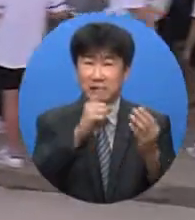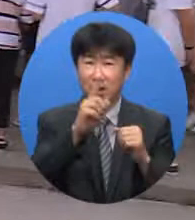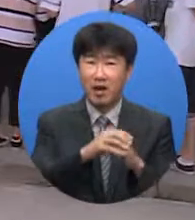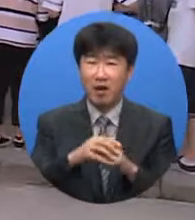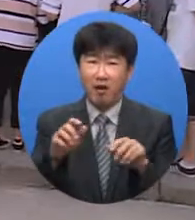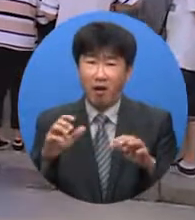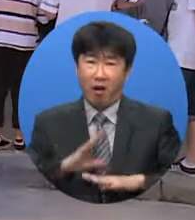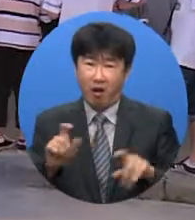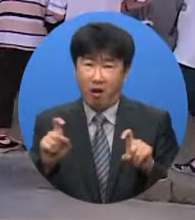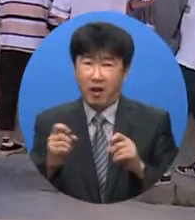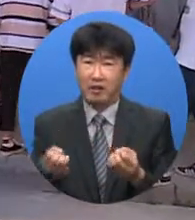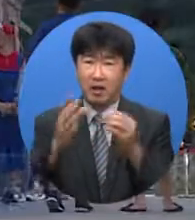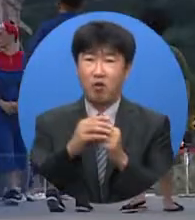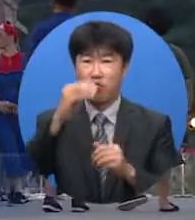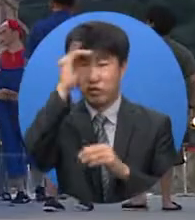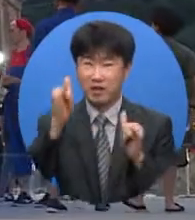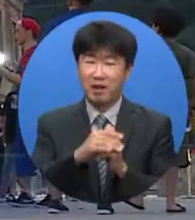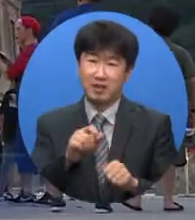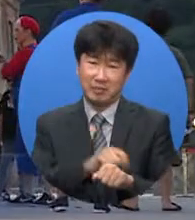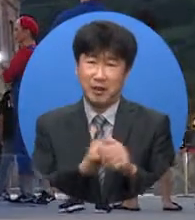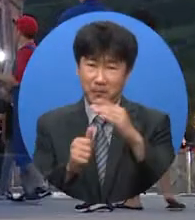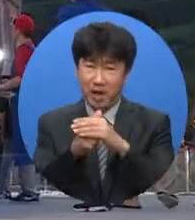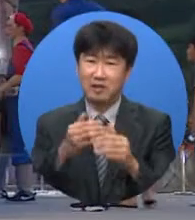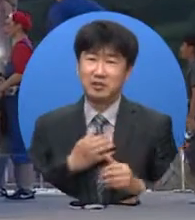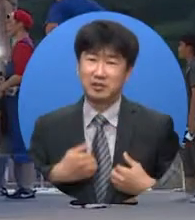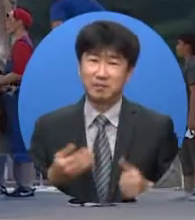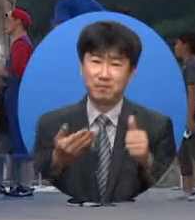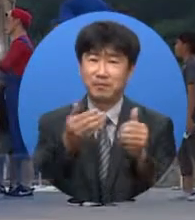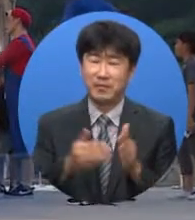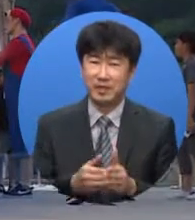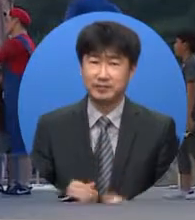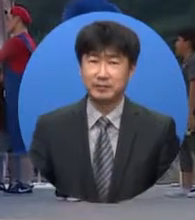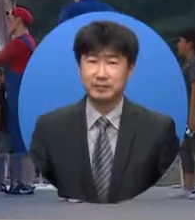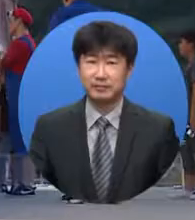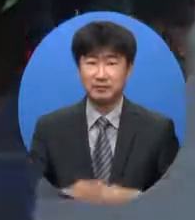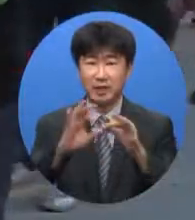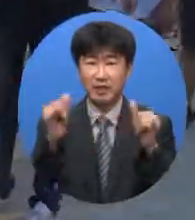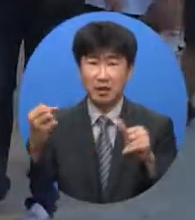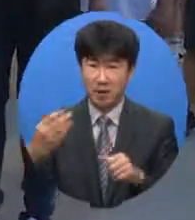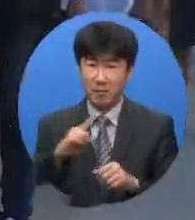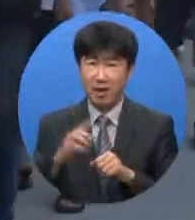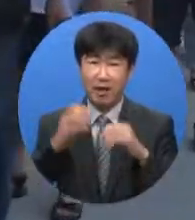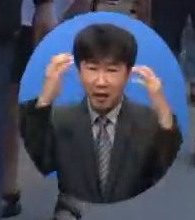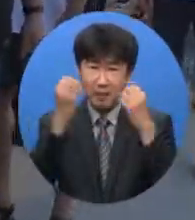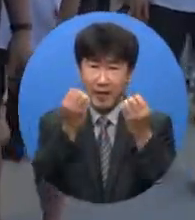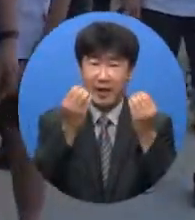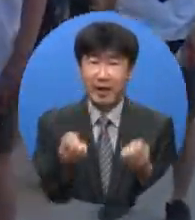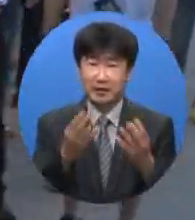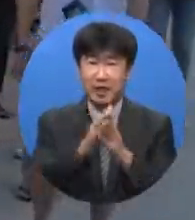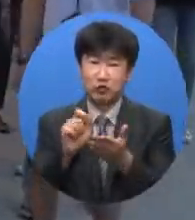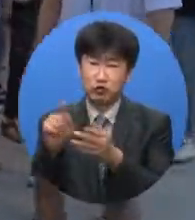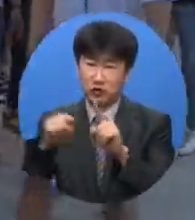고스트파크는 익스트림 호러 축제로 관광객들에게 색다른 즐거움을 안겨줬습니다. 합천군 관계자는 여름